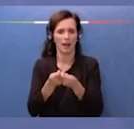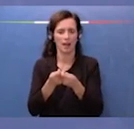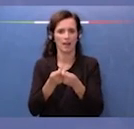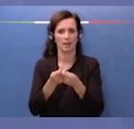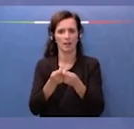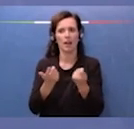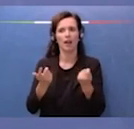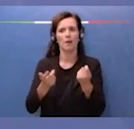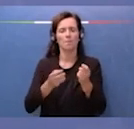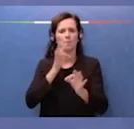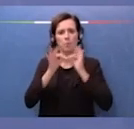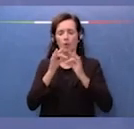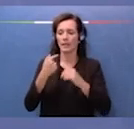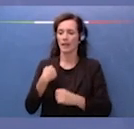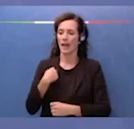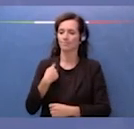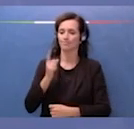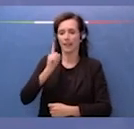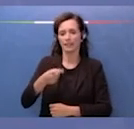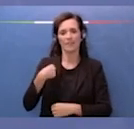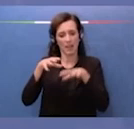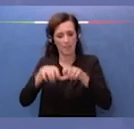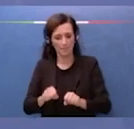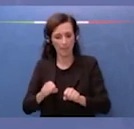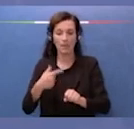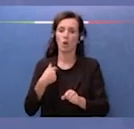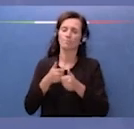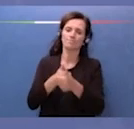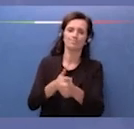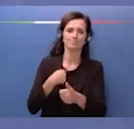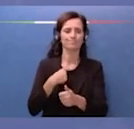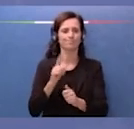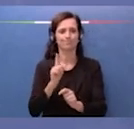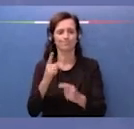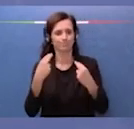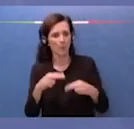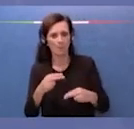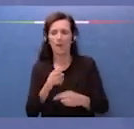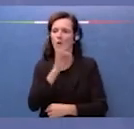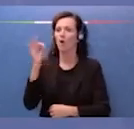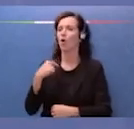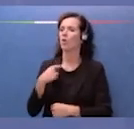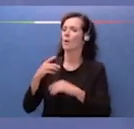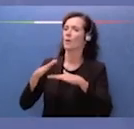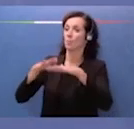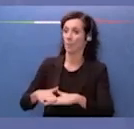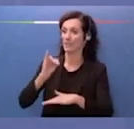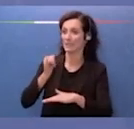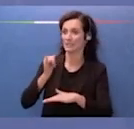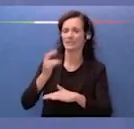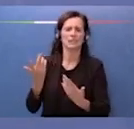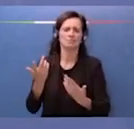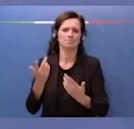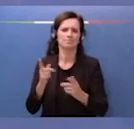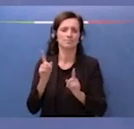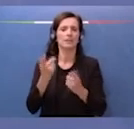impegni che che poi diventa difficile mantenere oppure si fanno promesse una è una scatola come dico che